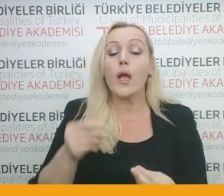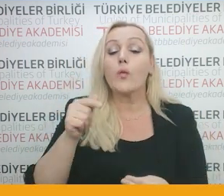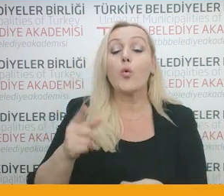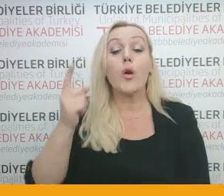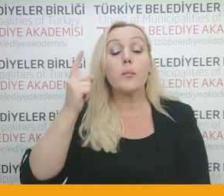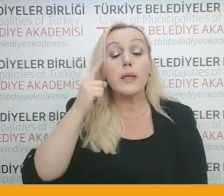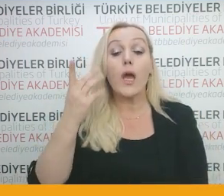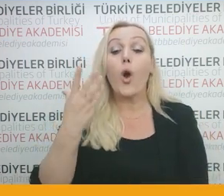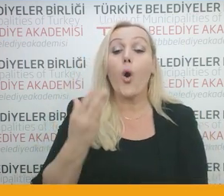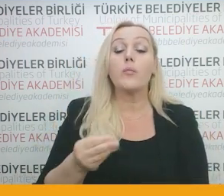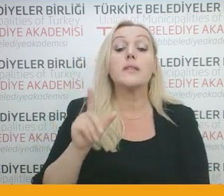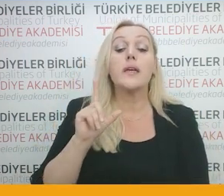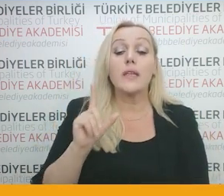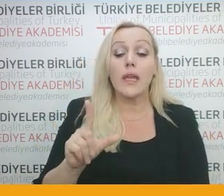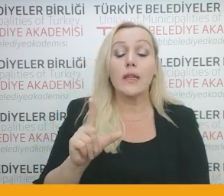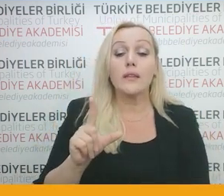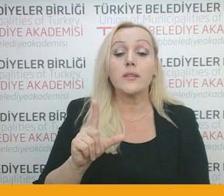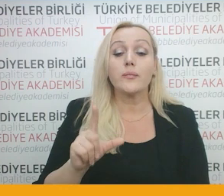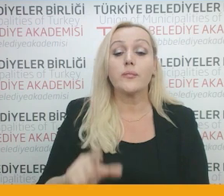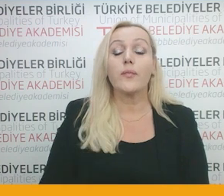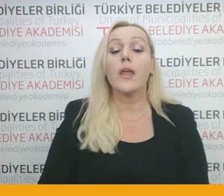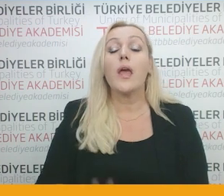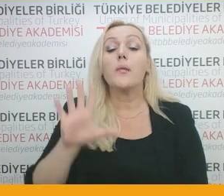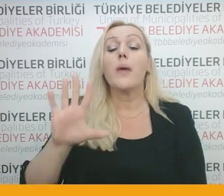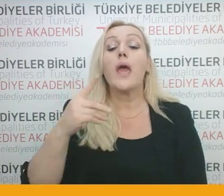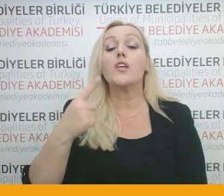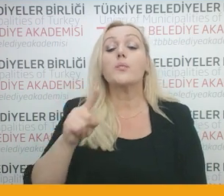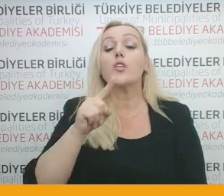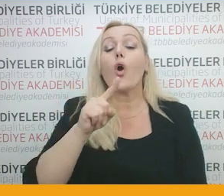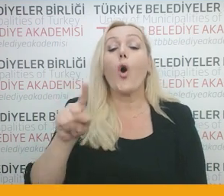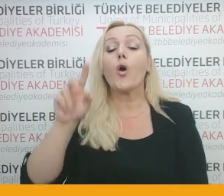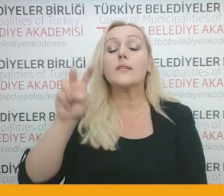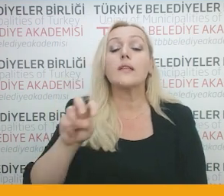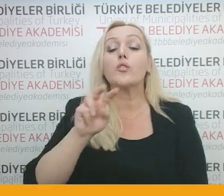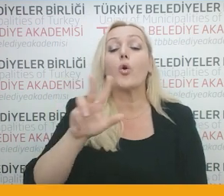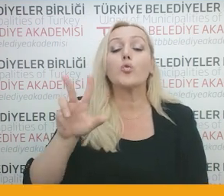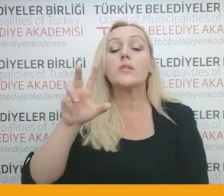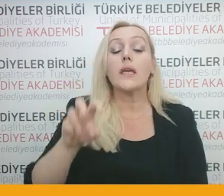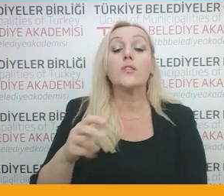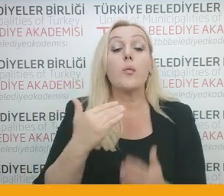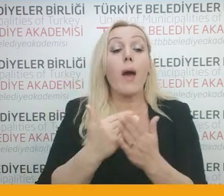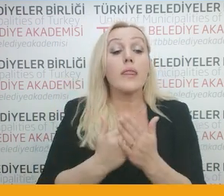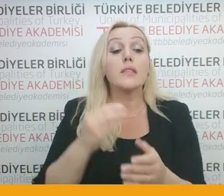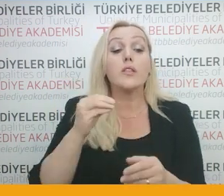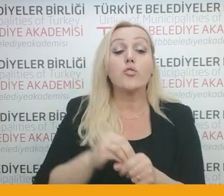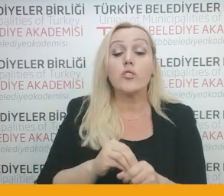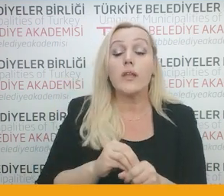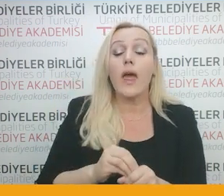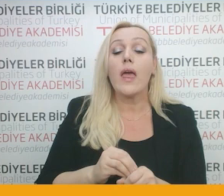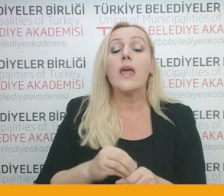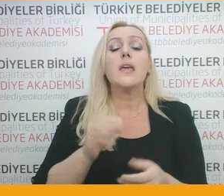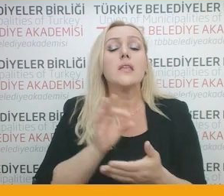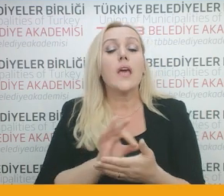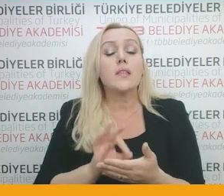bilgilerin olması gerekir. 5018'in 30. maddesinde harcama yetkiliyle ilgili geçen ifade